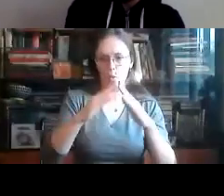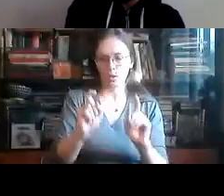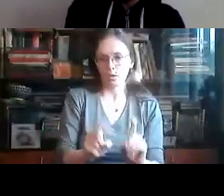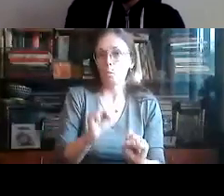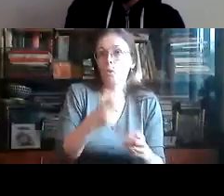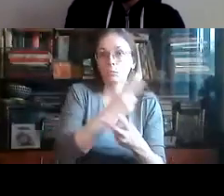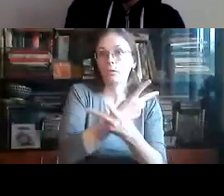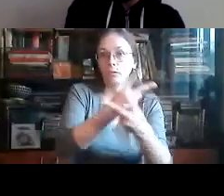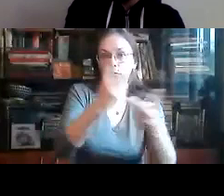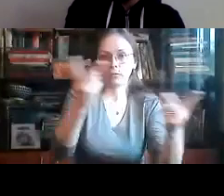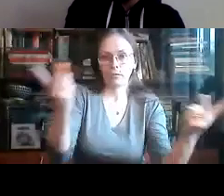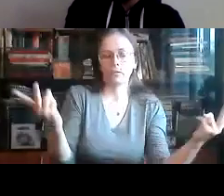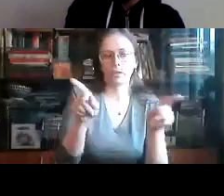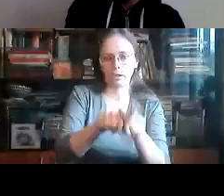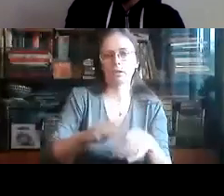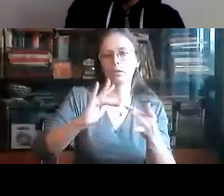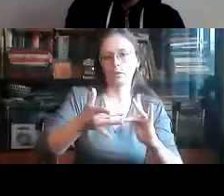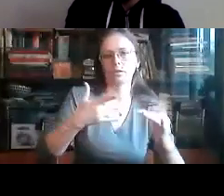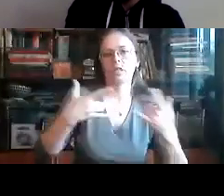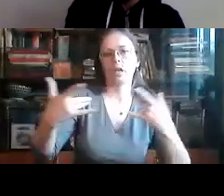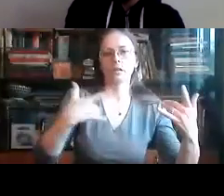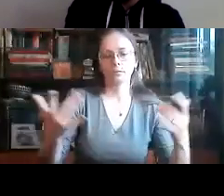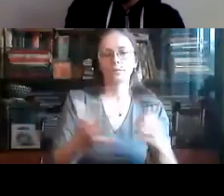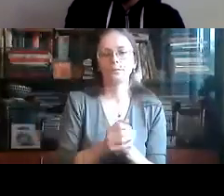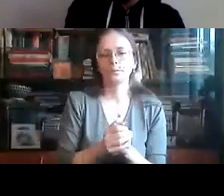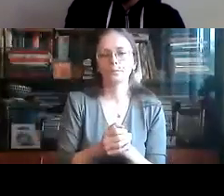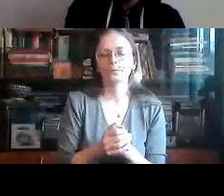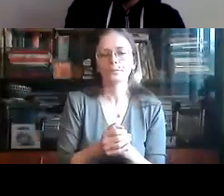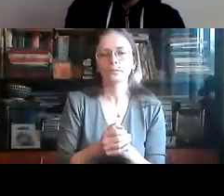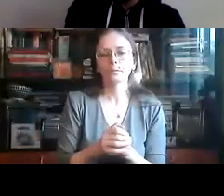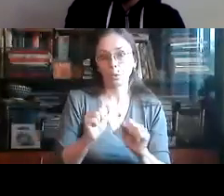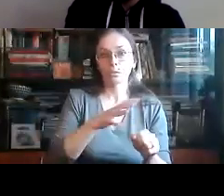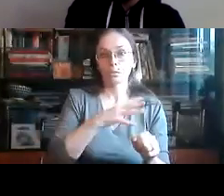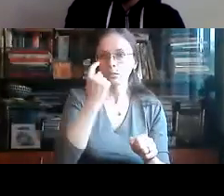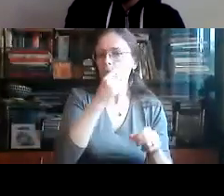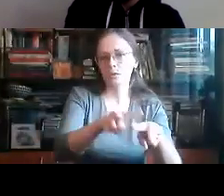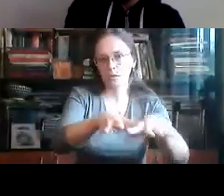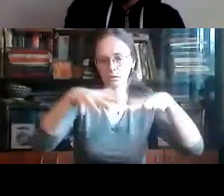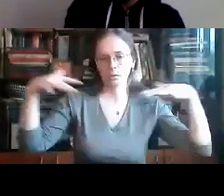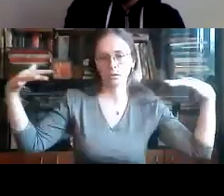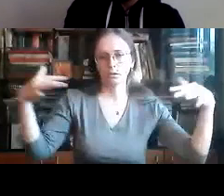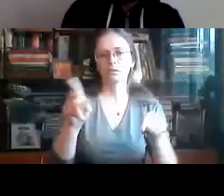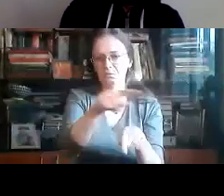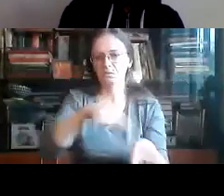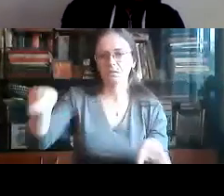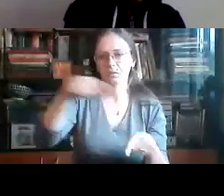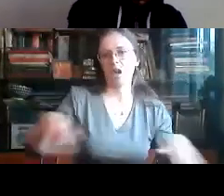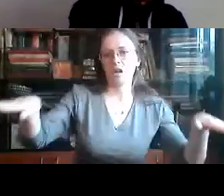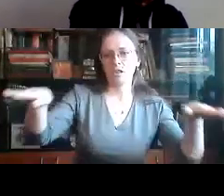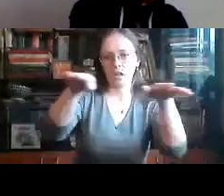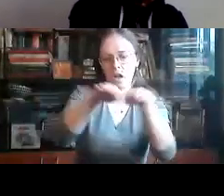вот этими зрителями. И вот это равенство такое, да, оно мне, конечно, нравится. Кто-то